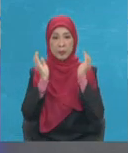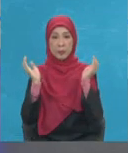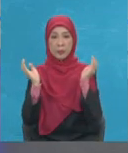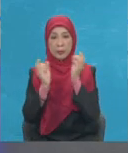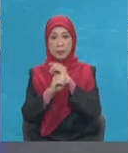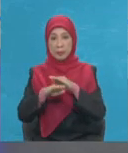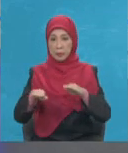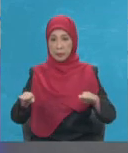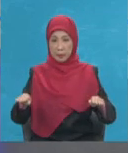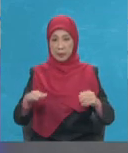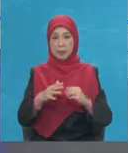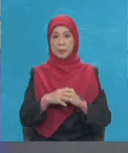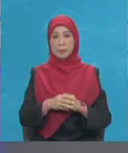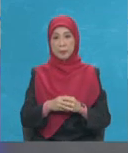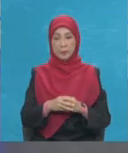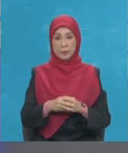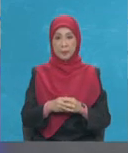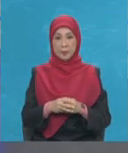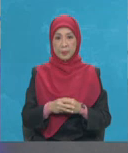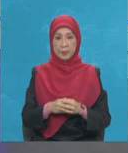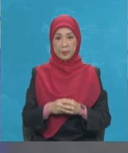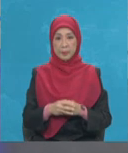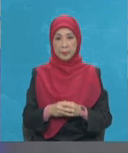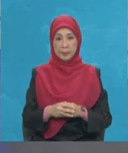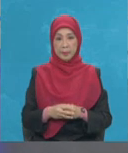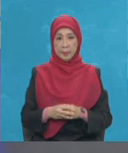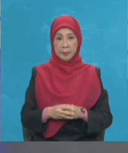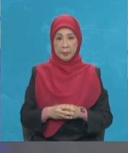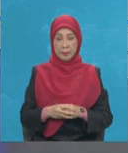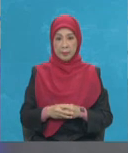Yang di-Pertuan Negara Brunei Darussalam.